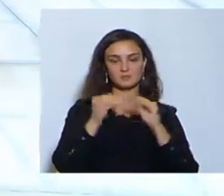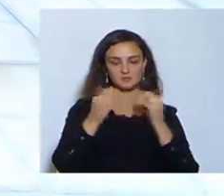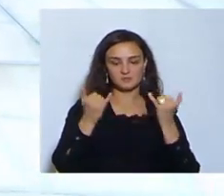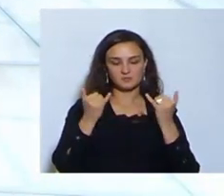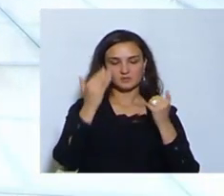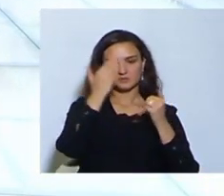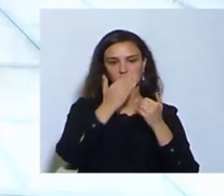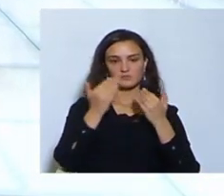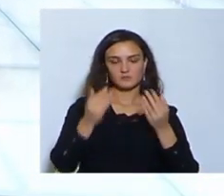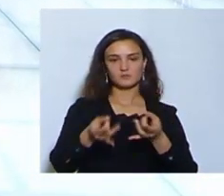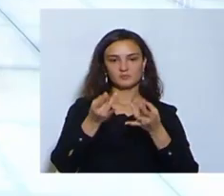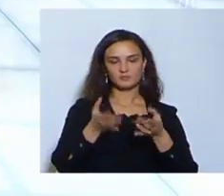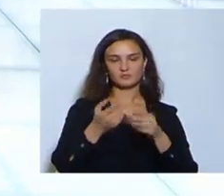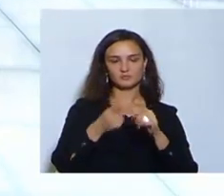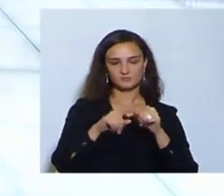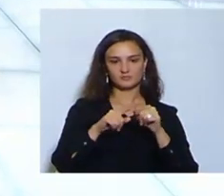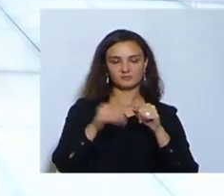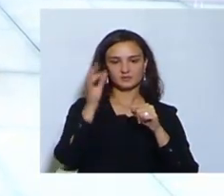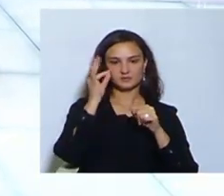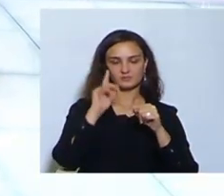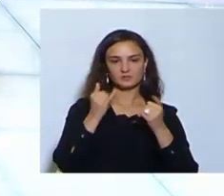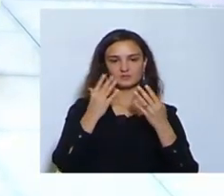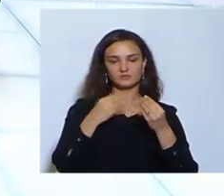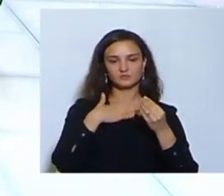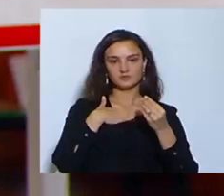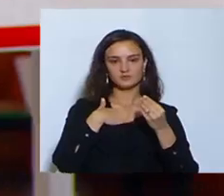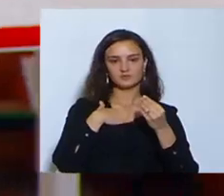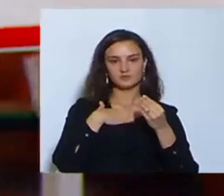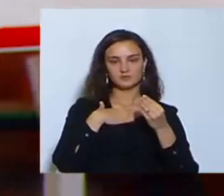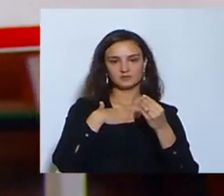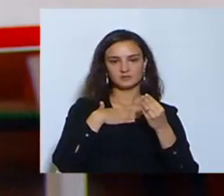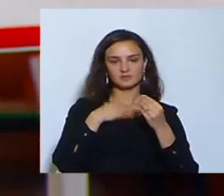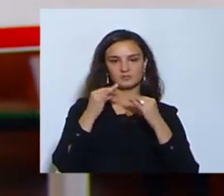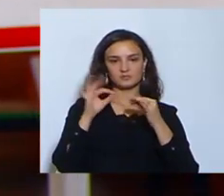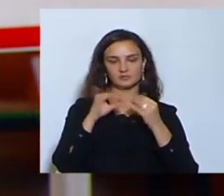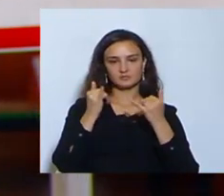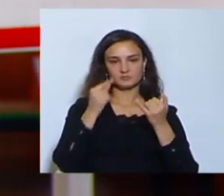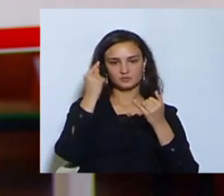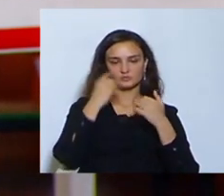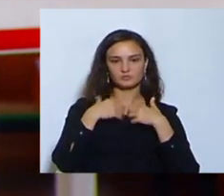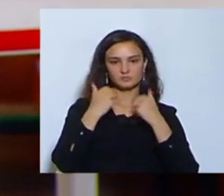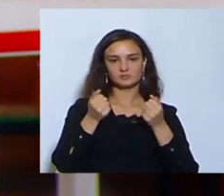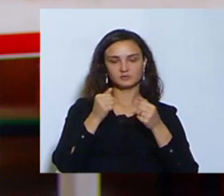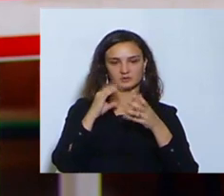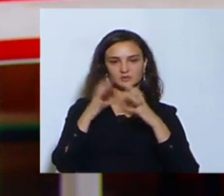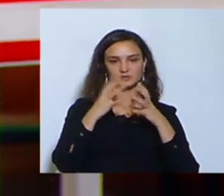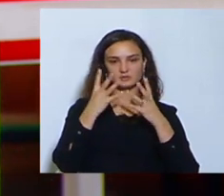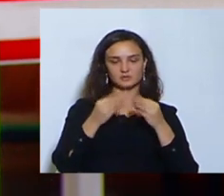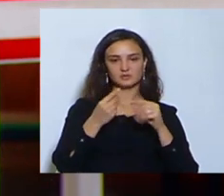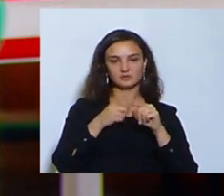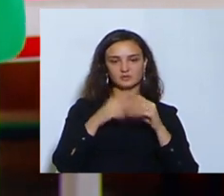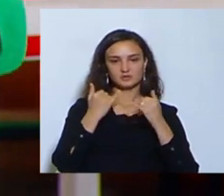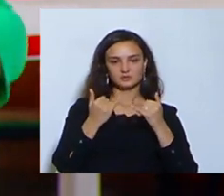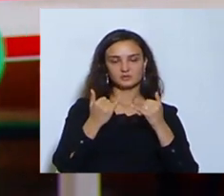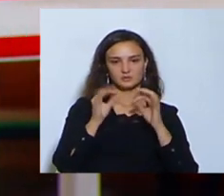თანამედროვე საზოგადოებისათვის, უბრალოდ გაგახსენებთ, რომ დღევანდელი ჩვენი საუბარი ეძღვნებოდა ფსიქიკური ჯანმრთელობის საერთაშორისო დღეს, რომელსაც